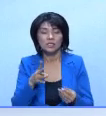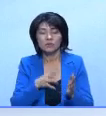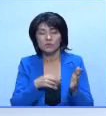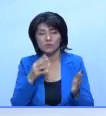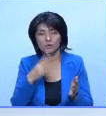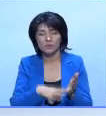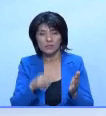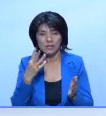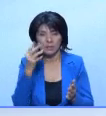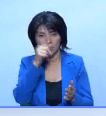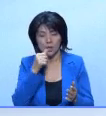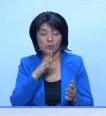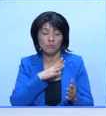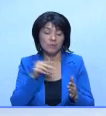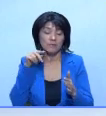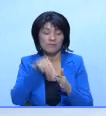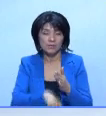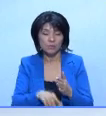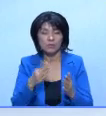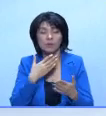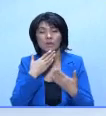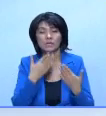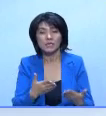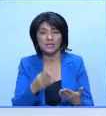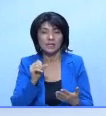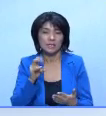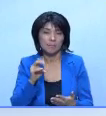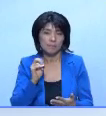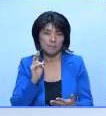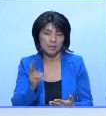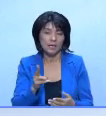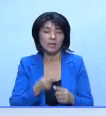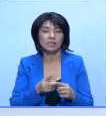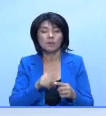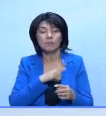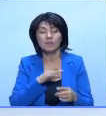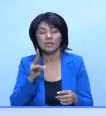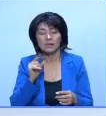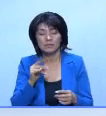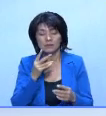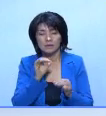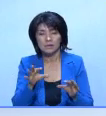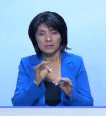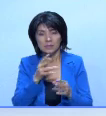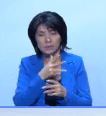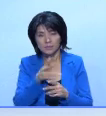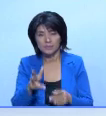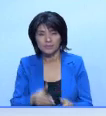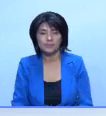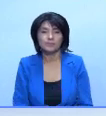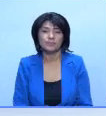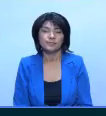был введен в обращение тенге об истории создания национальной валюты расскажет наш корреспондент валерий